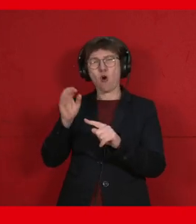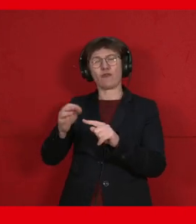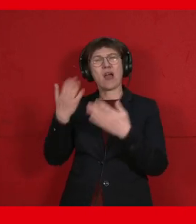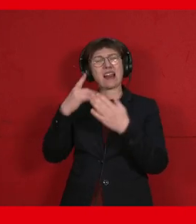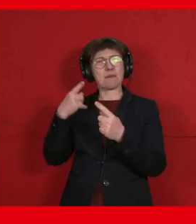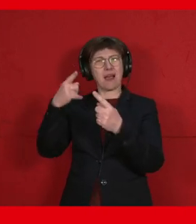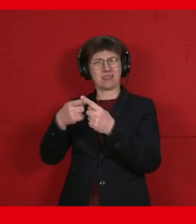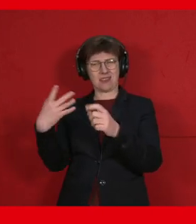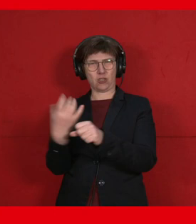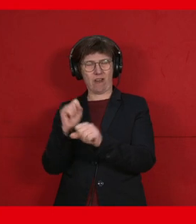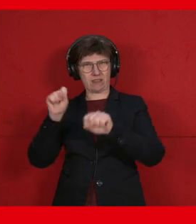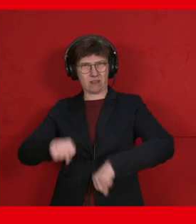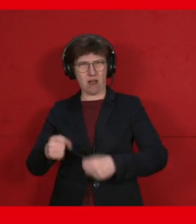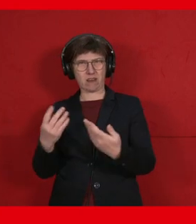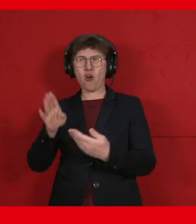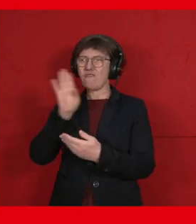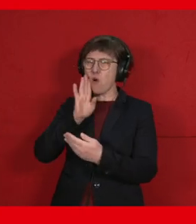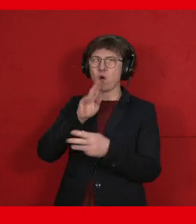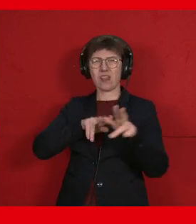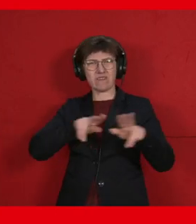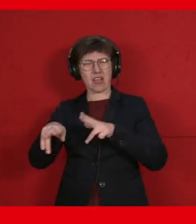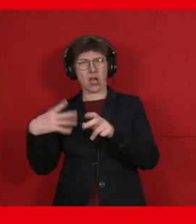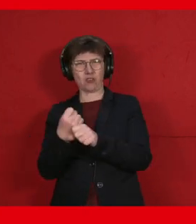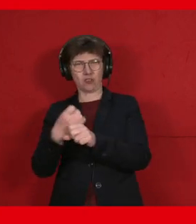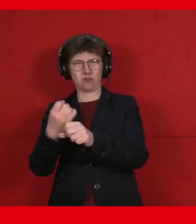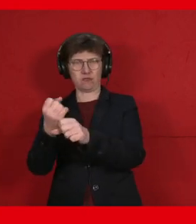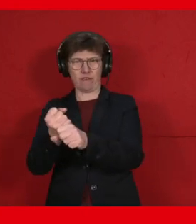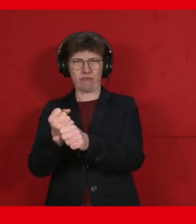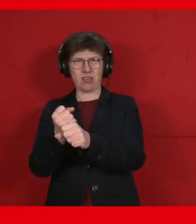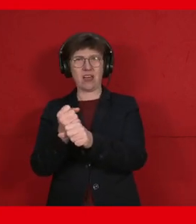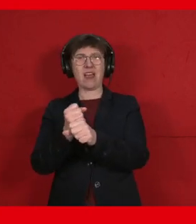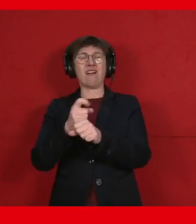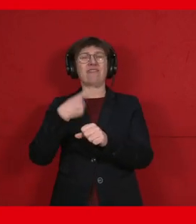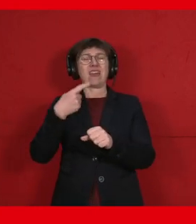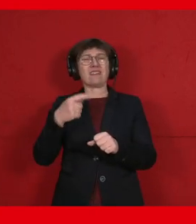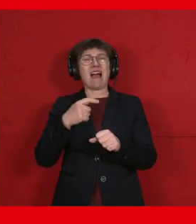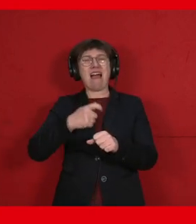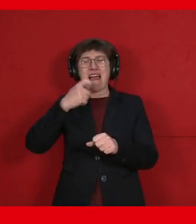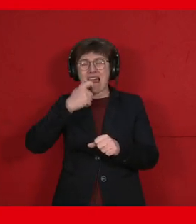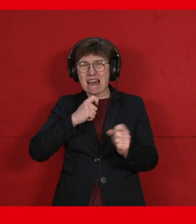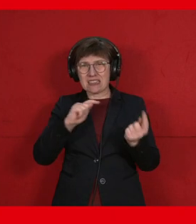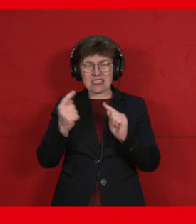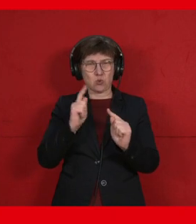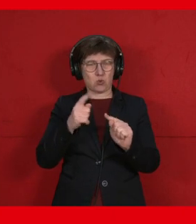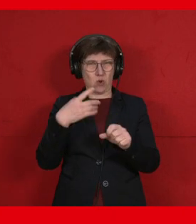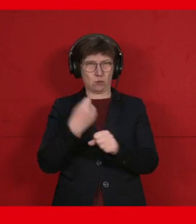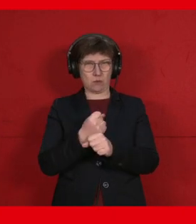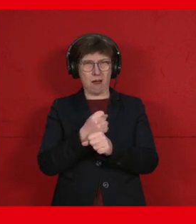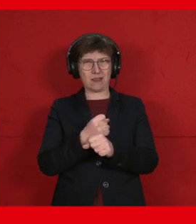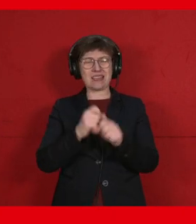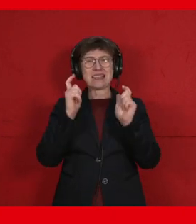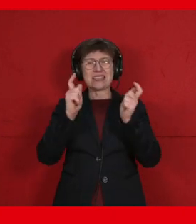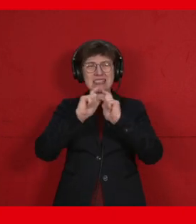die Klimaziele beim Wohnen, beim Verkehr zu erreichen, dass wir darüber eine ernste Diskussion führen müssen in